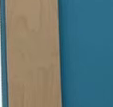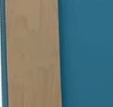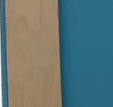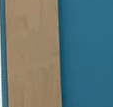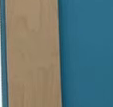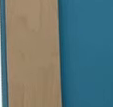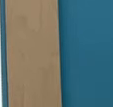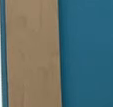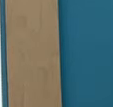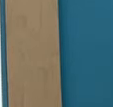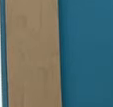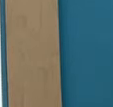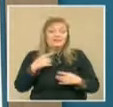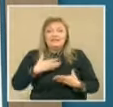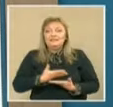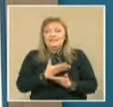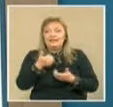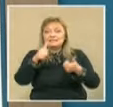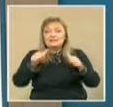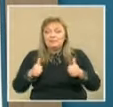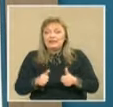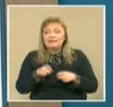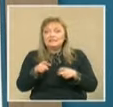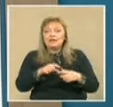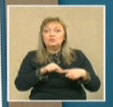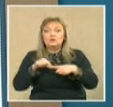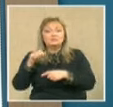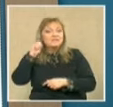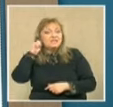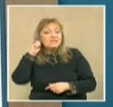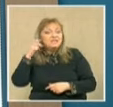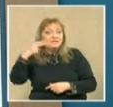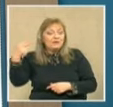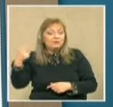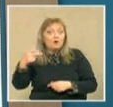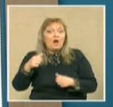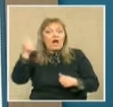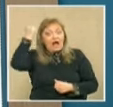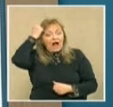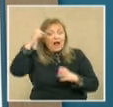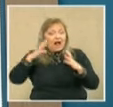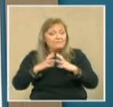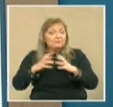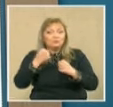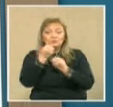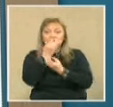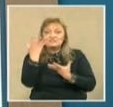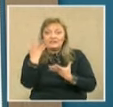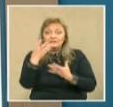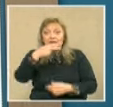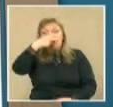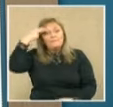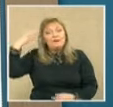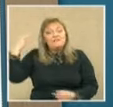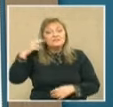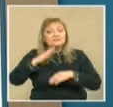една изключителна пластика. Тя носи името Каменното цвете и е дело на Страхил Найденов. Плевенският творец е известен